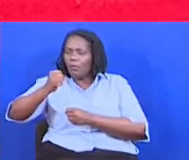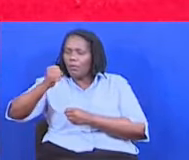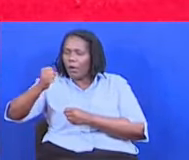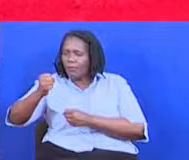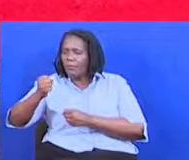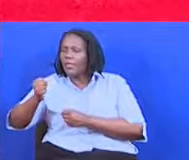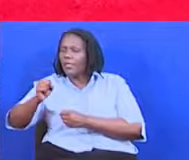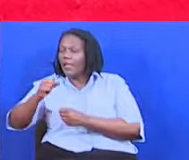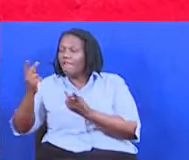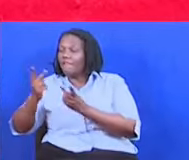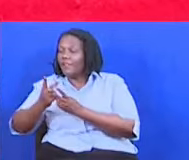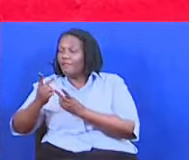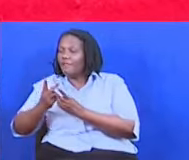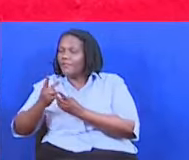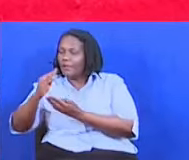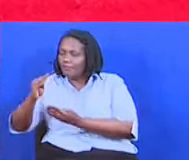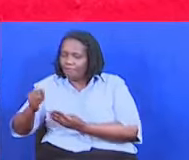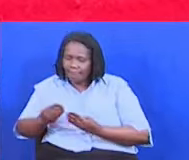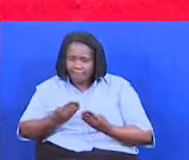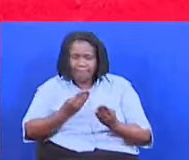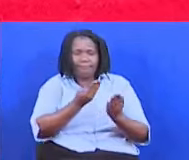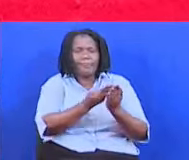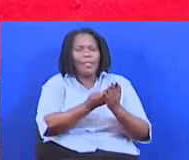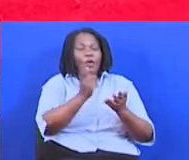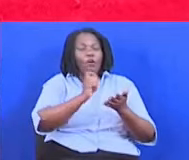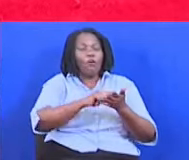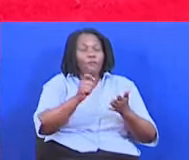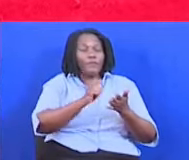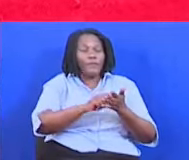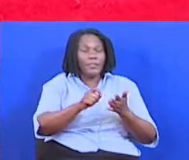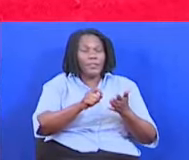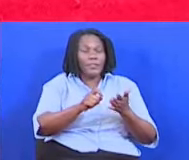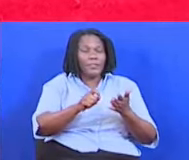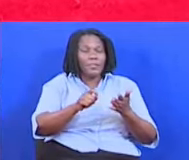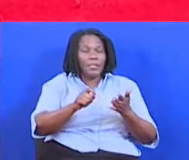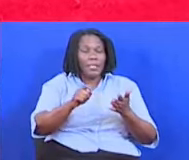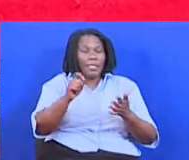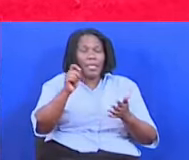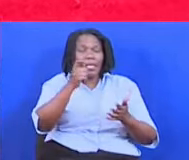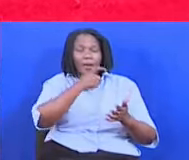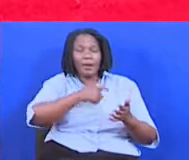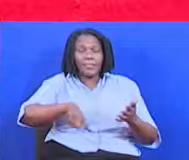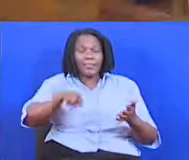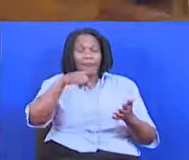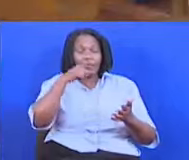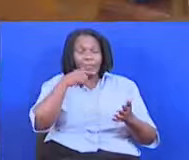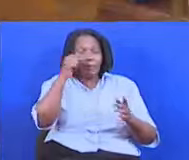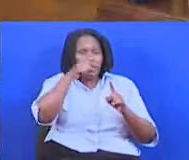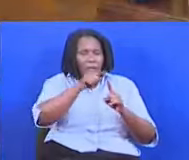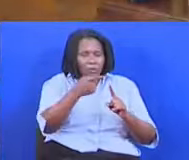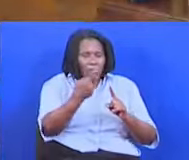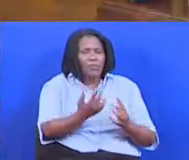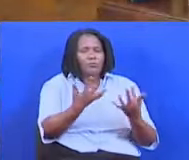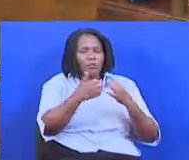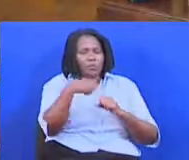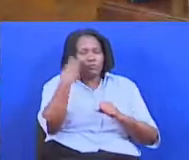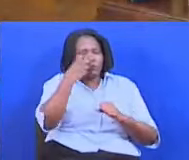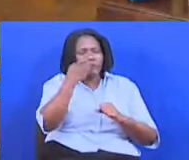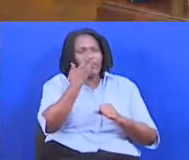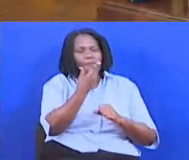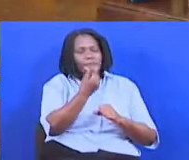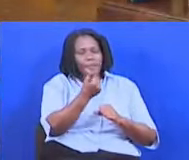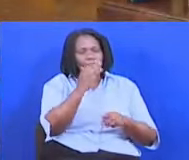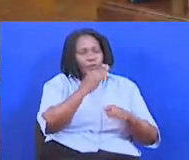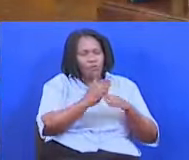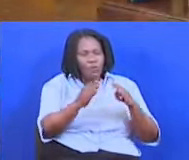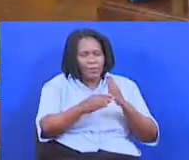Rais TAMISEMI kwa ajili ya kutafuta fedha kwa ajili ya ujenzi wa masoko hayo kwa awamu. Asante. Mheshimiwa Jafar Chege, swali la